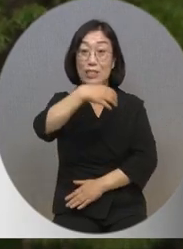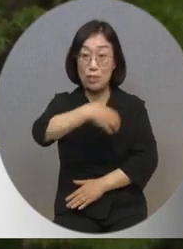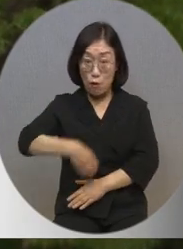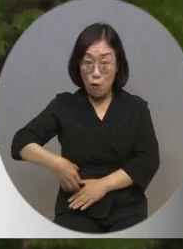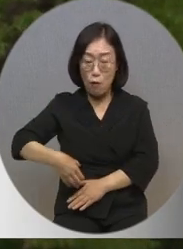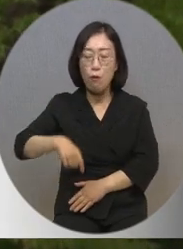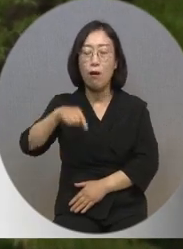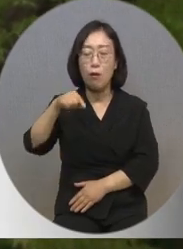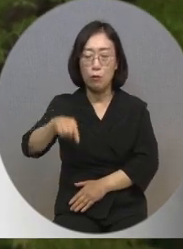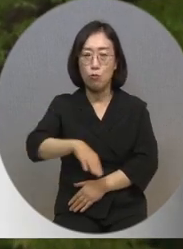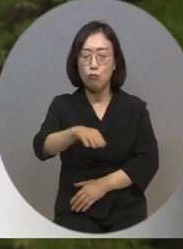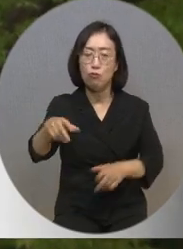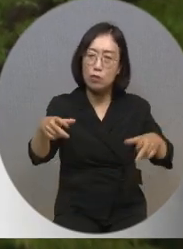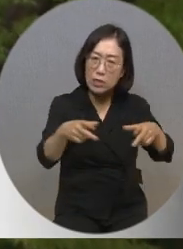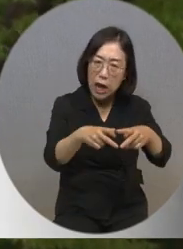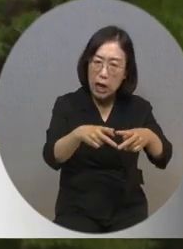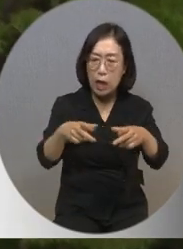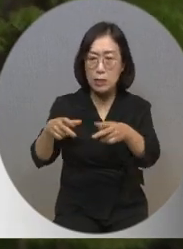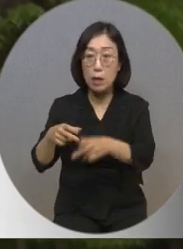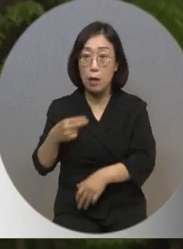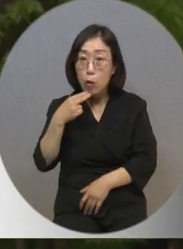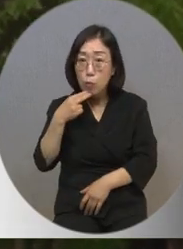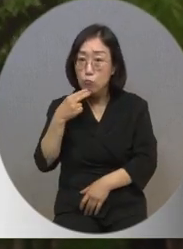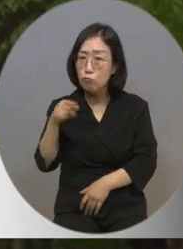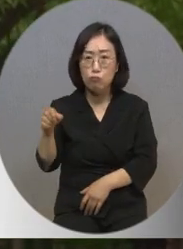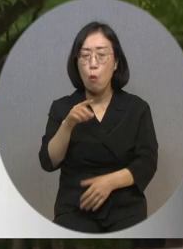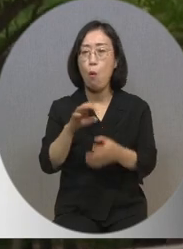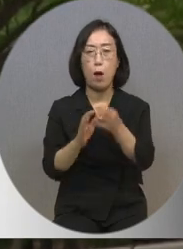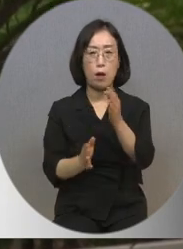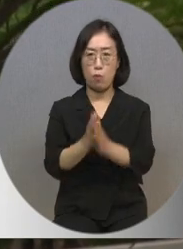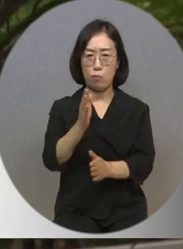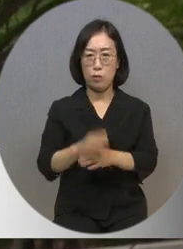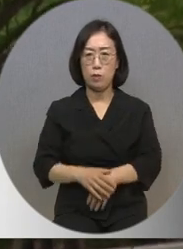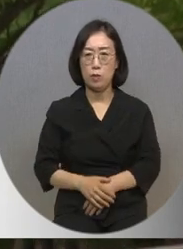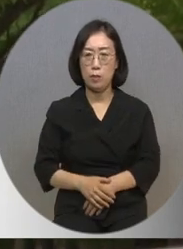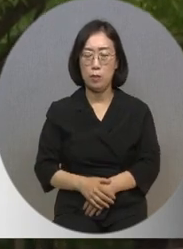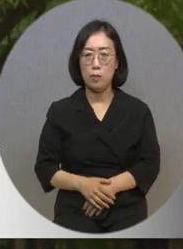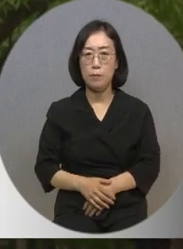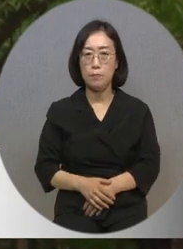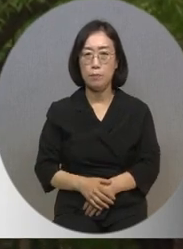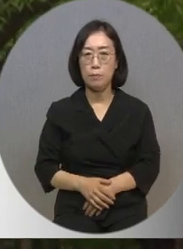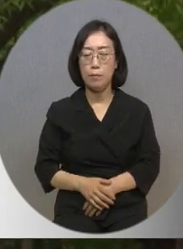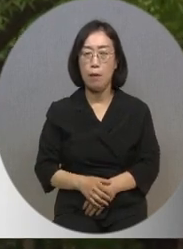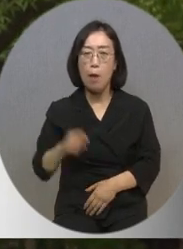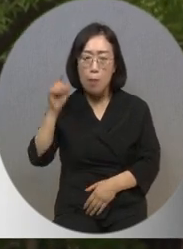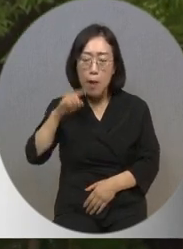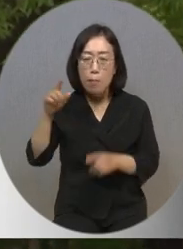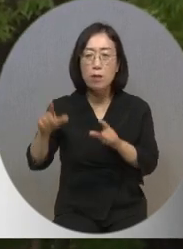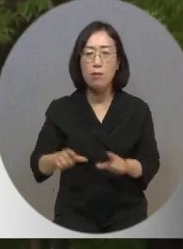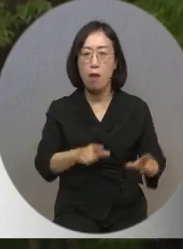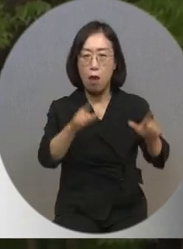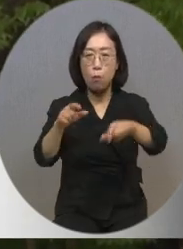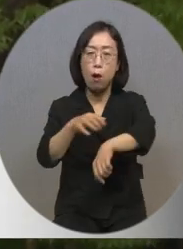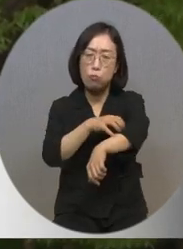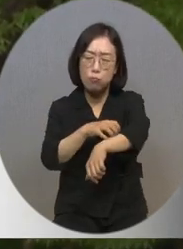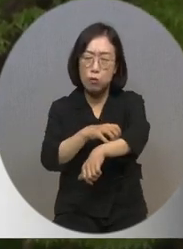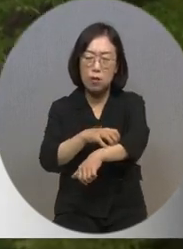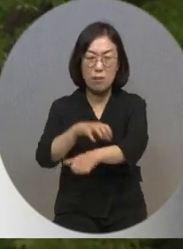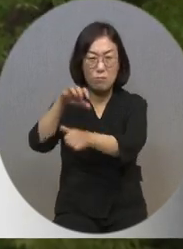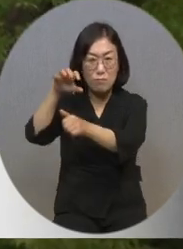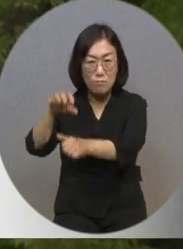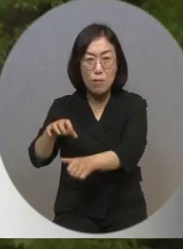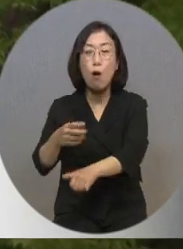펼쳐나가면서 장애인이나 비장애인이 어떤 그 장애인들이 어려움 겪지 않을 수